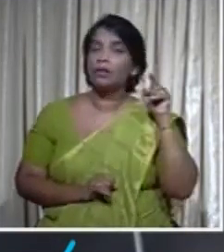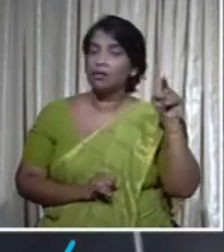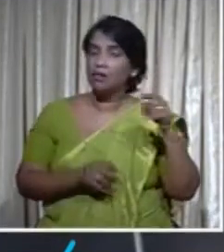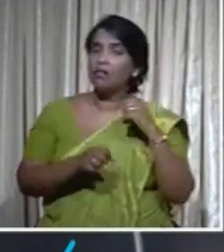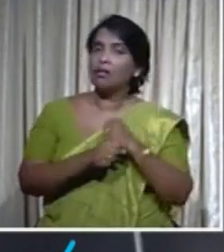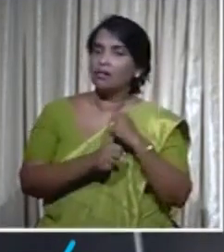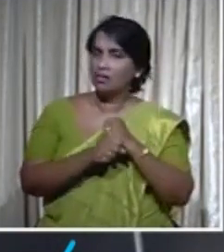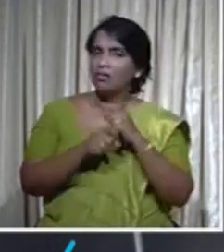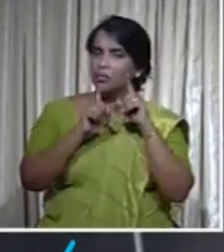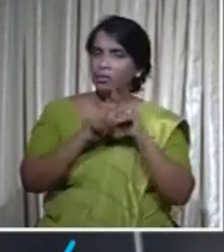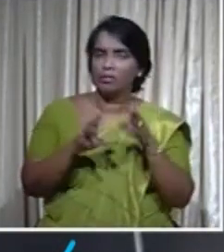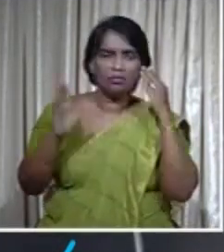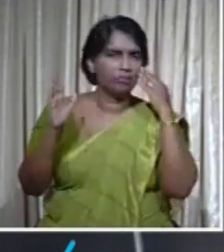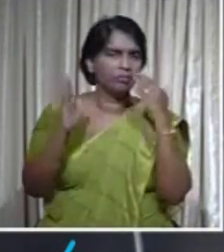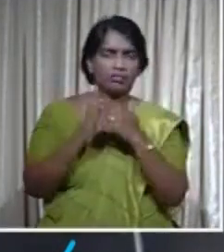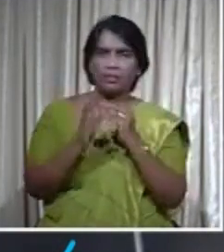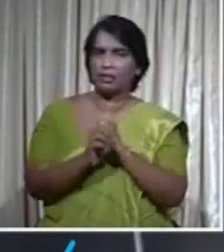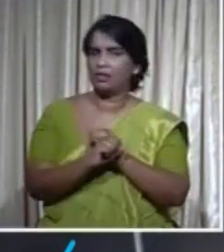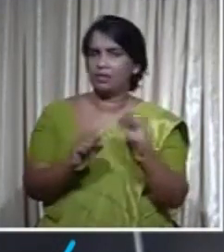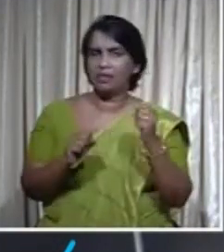மீனவ சமூகத்தினுடைய பிரச்சனை